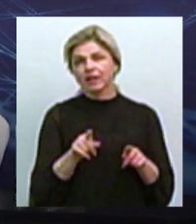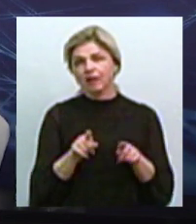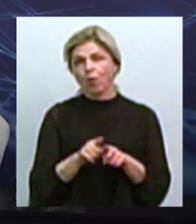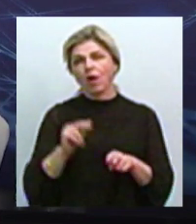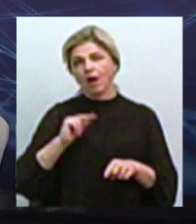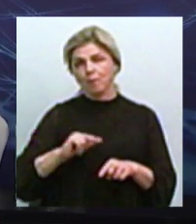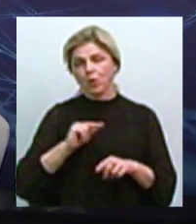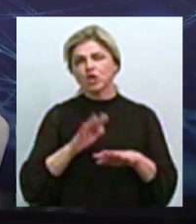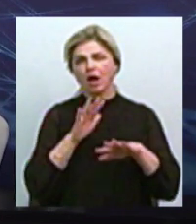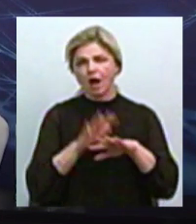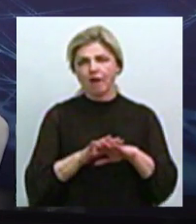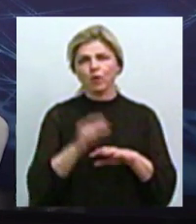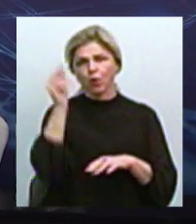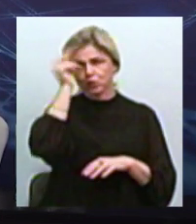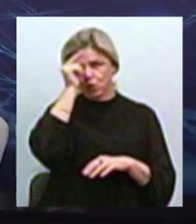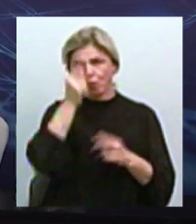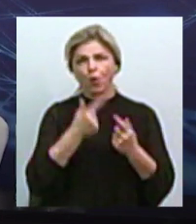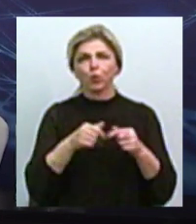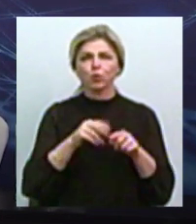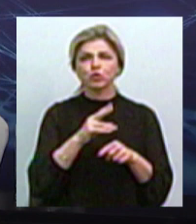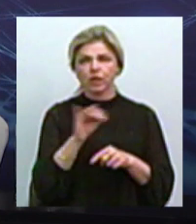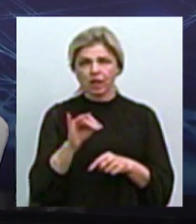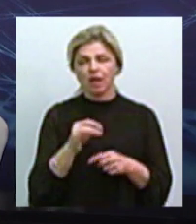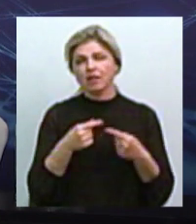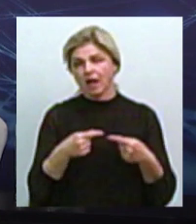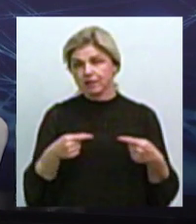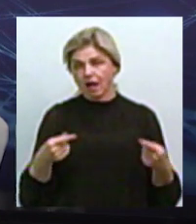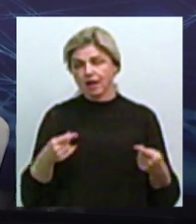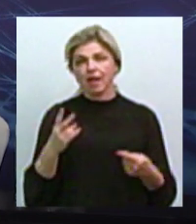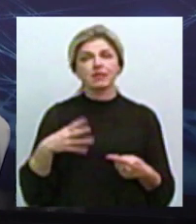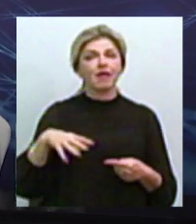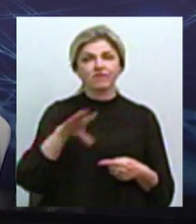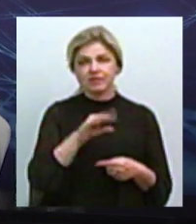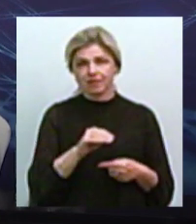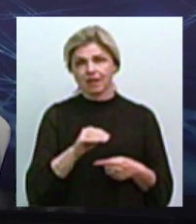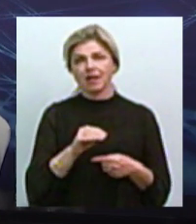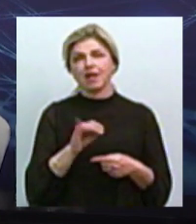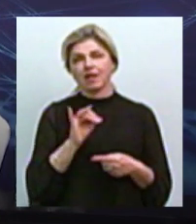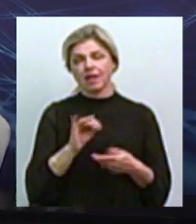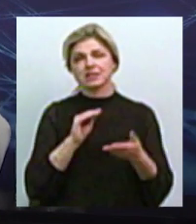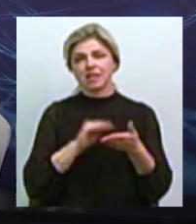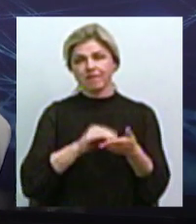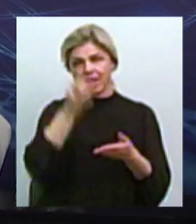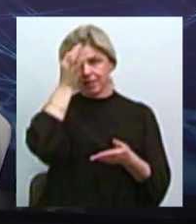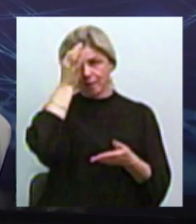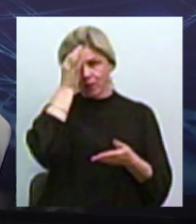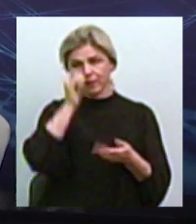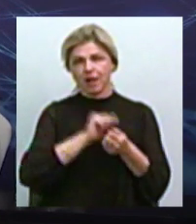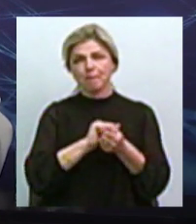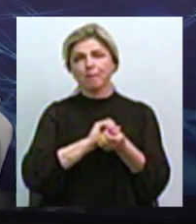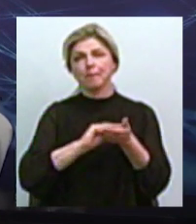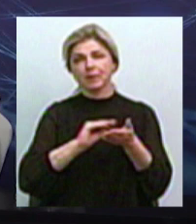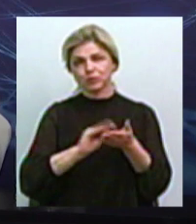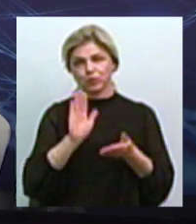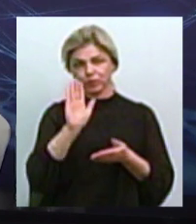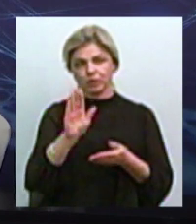график, учеба, кружки, танцы и так далее, и так далее. И не все, видимо, еще ставят себе напоминания там или пишут листочки на зеркало.